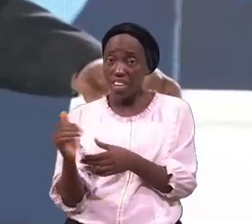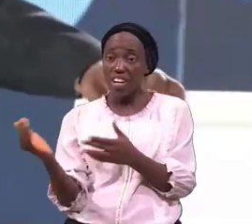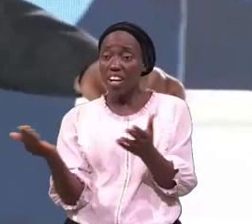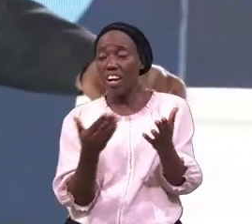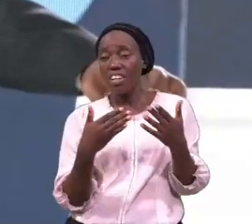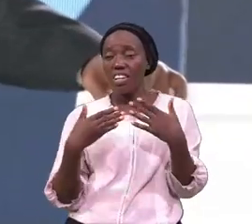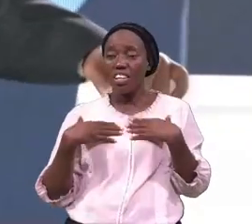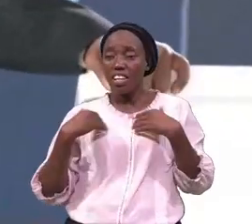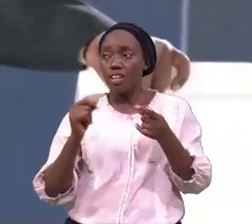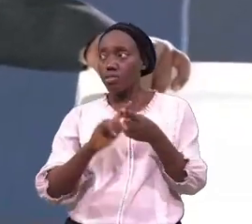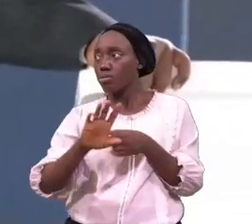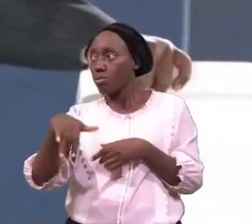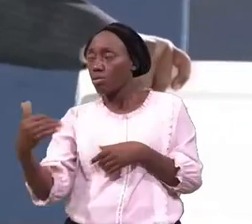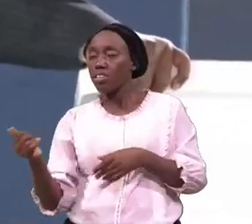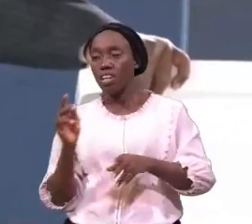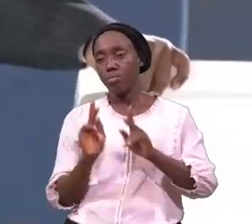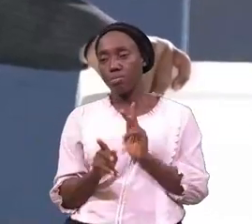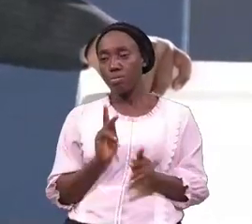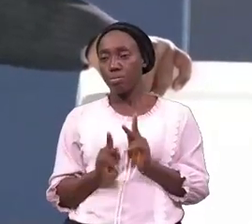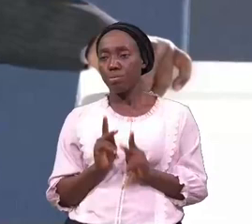Tu vas porter la guérison à tout le monde.